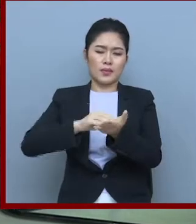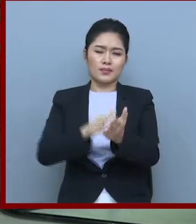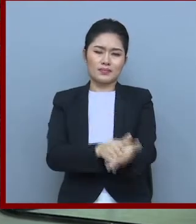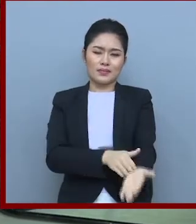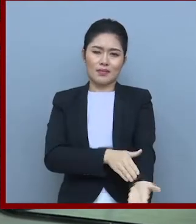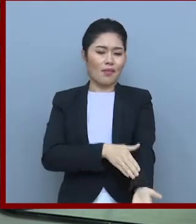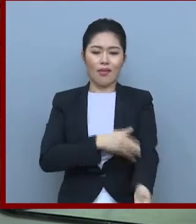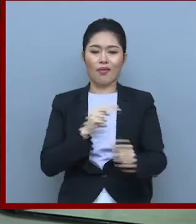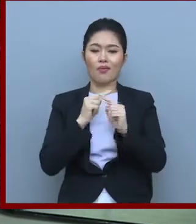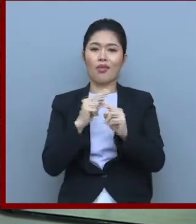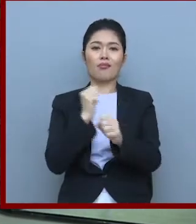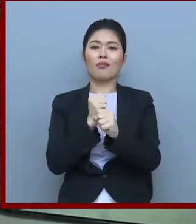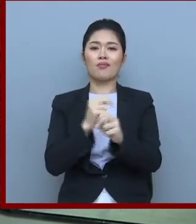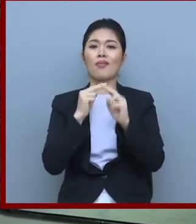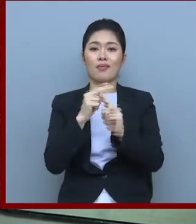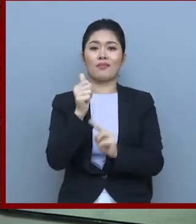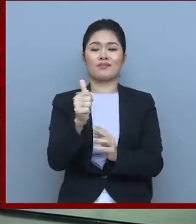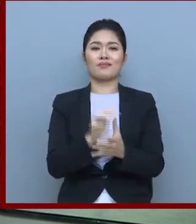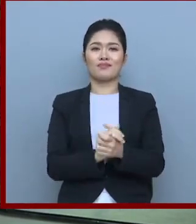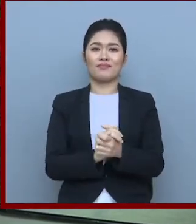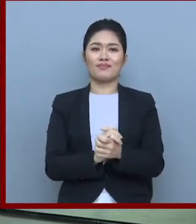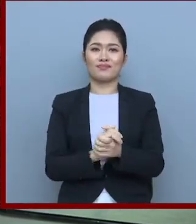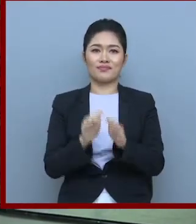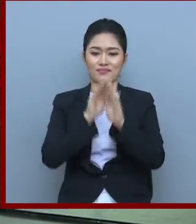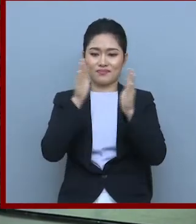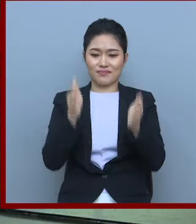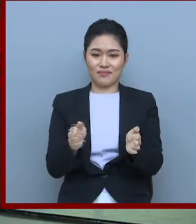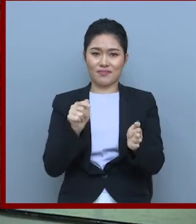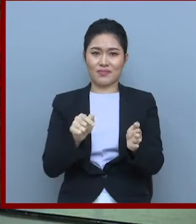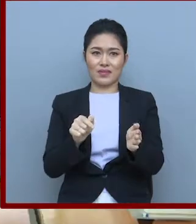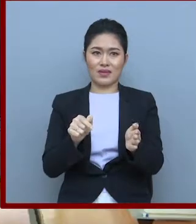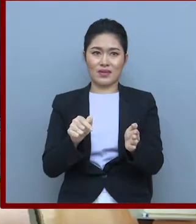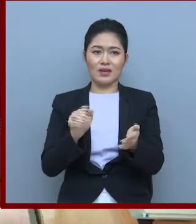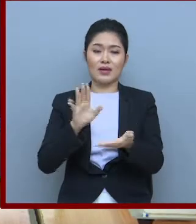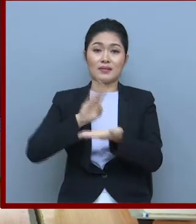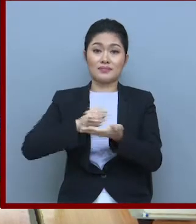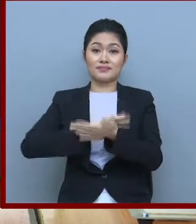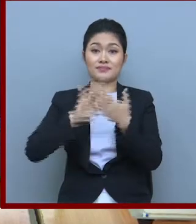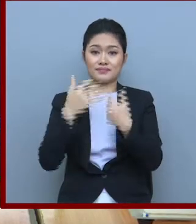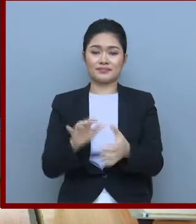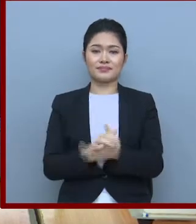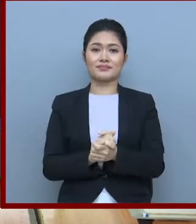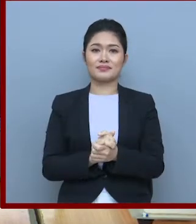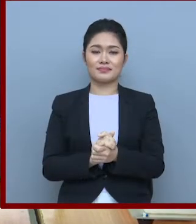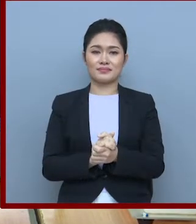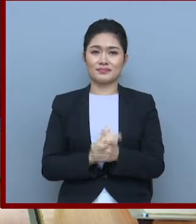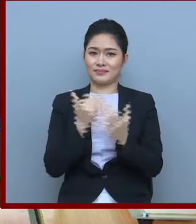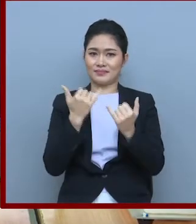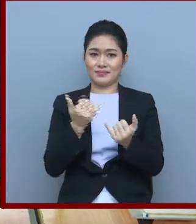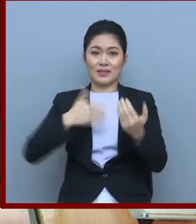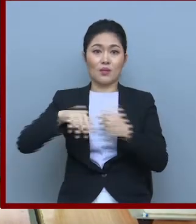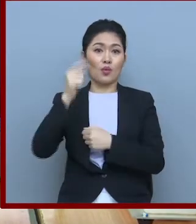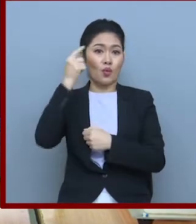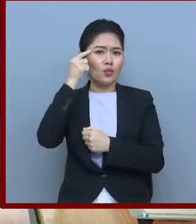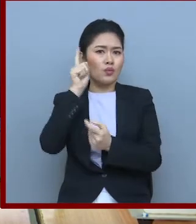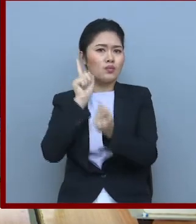อยู่ได้ด้วย พลังงานแสงอาทิตย์นะครับบอร์ดคอนโทรลเลอร์เนี่ยก็ถูกแพ็คจัดเก็บไว้เรียบร้อยแล้วนะครับก่อนอื่นเราต้องมา